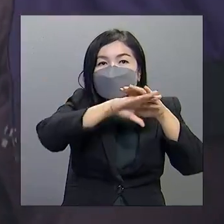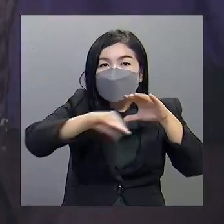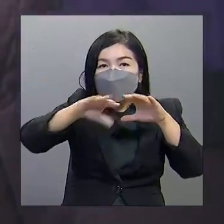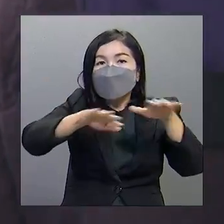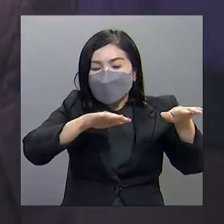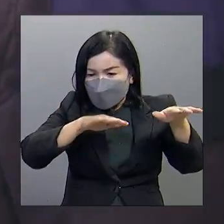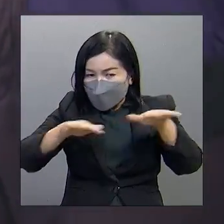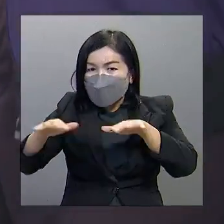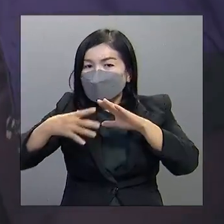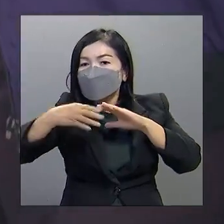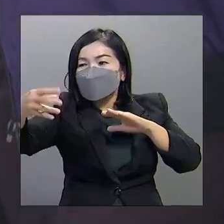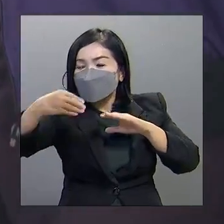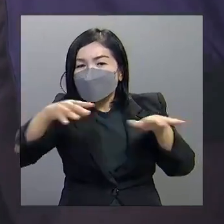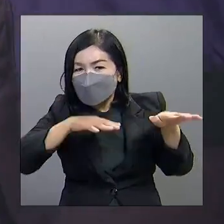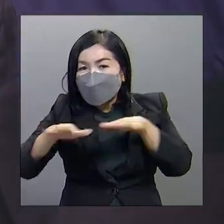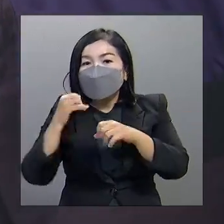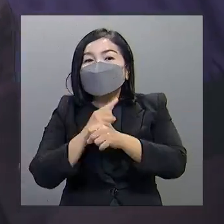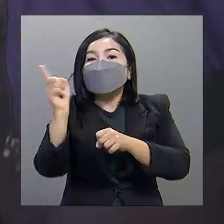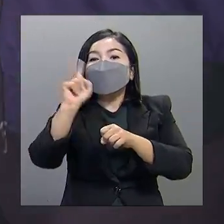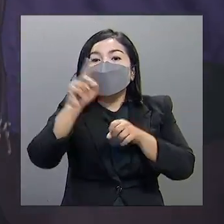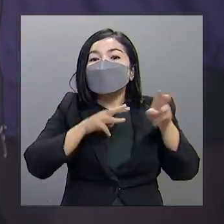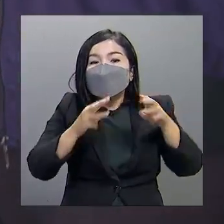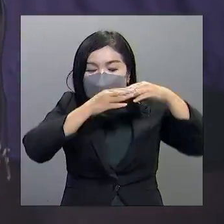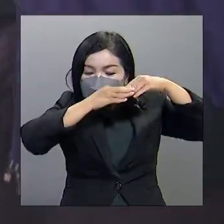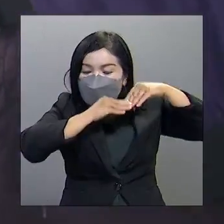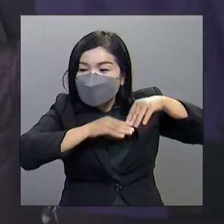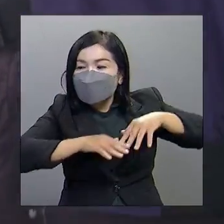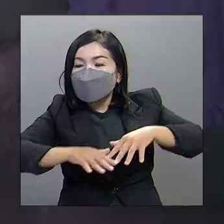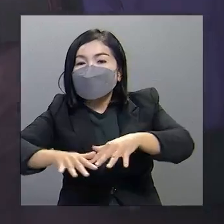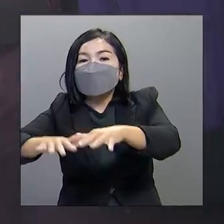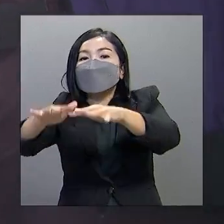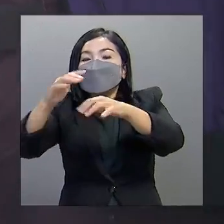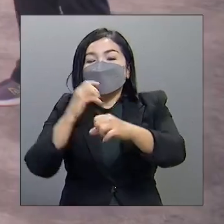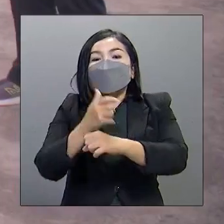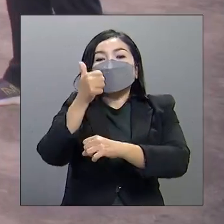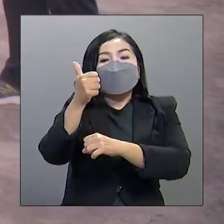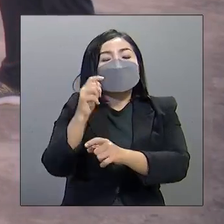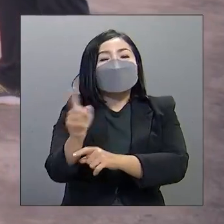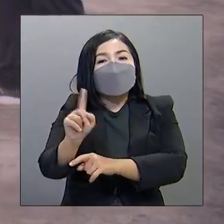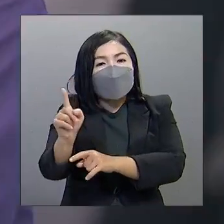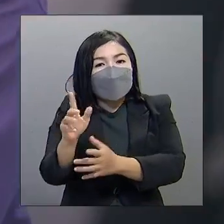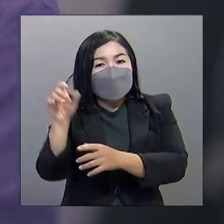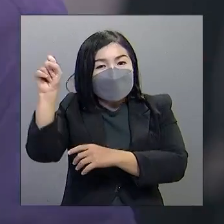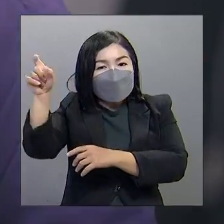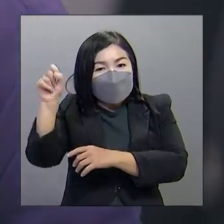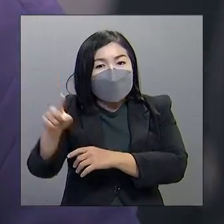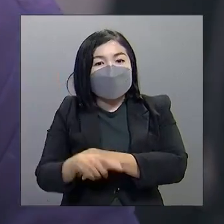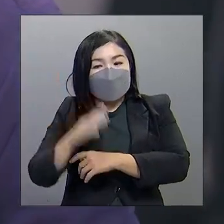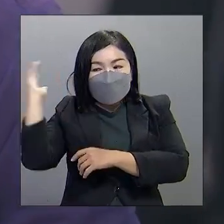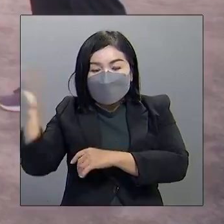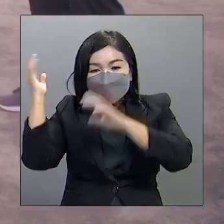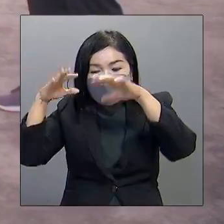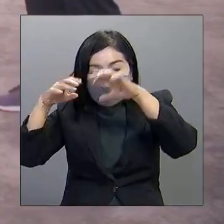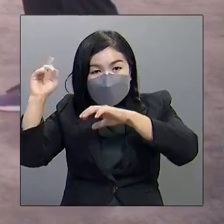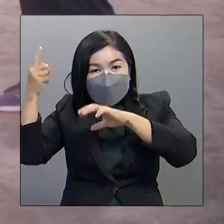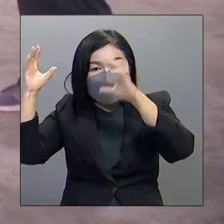พร้อมไว้อย่างมากเลย ครับ ทำยังไงก็ได้ให้เราส่งต่อน้ำมาให้ได ้ นะครับในแผนระยะเร่งด่วนนี้ประเด็นสำคัญก็คือพายุที่กำลังจะมาเนี่ย